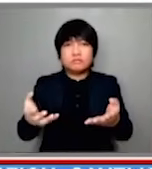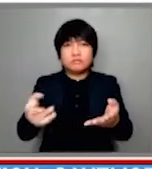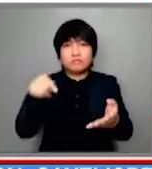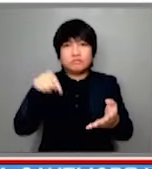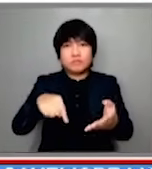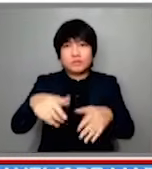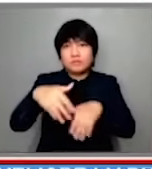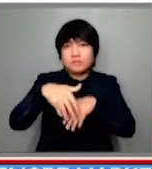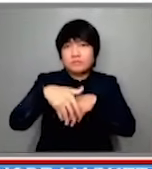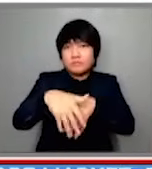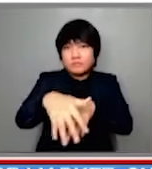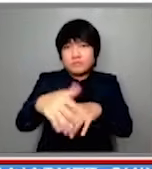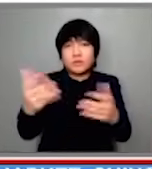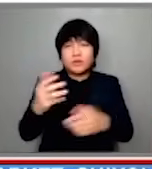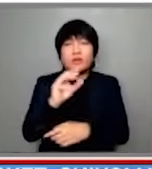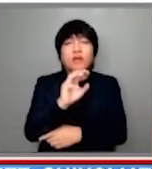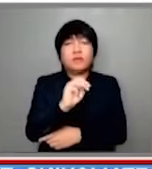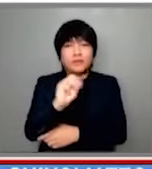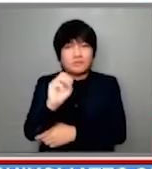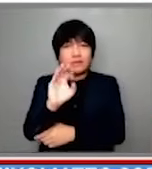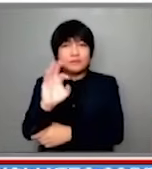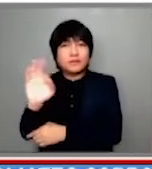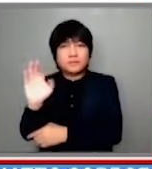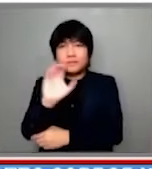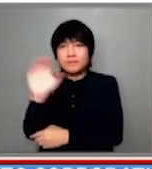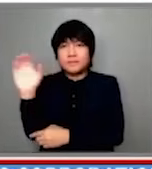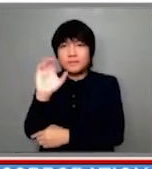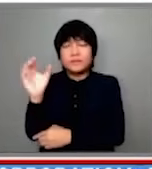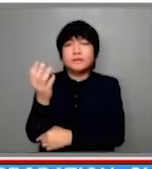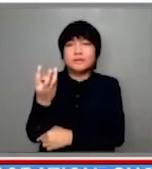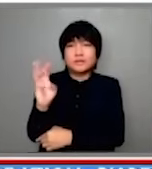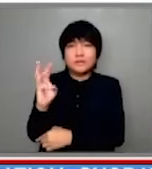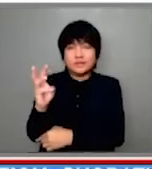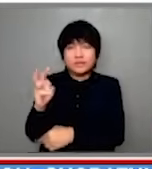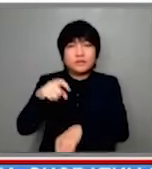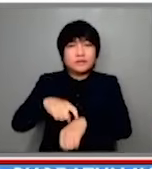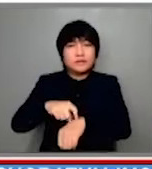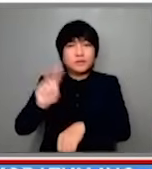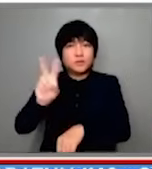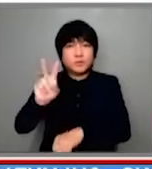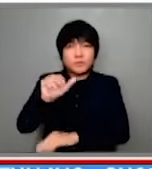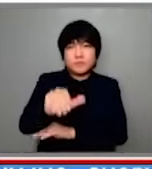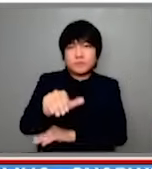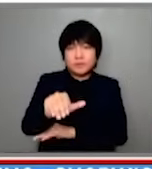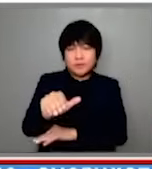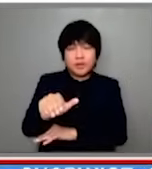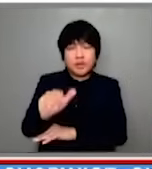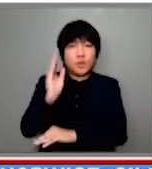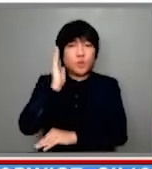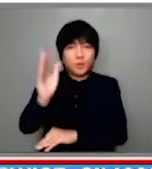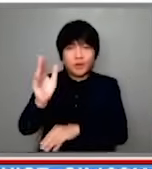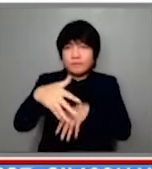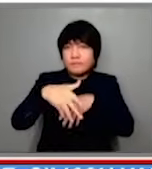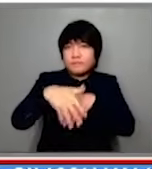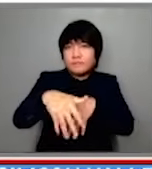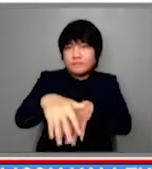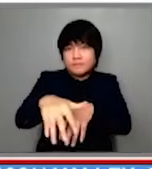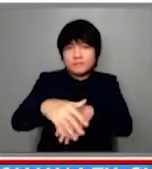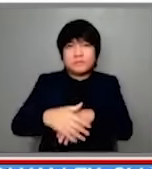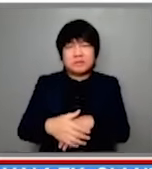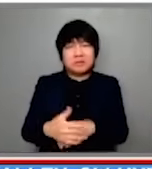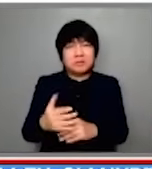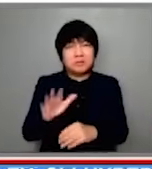ng Metro Manila Film Festival sa December 16. Alas 2 ng hapon, magsisimula ang event at inaasang tatagal ng 3